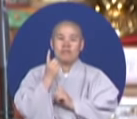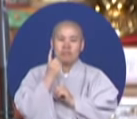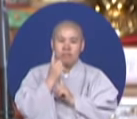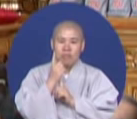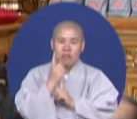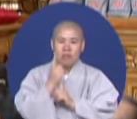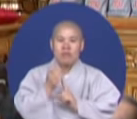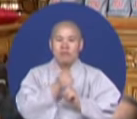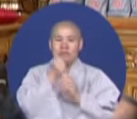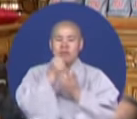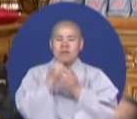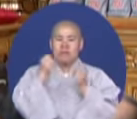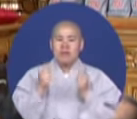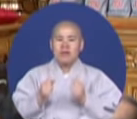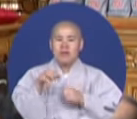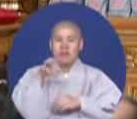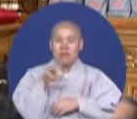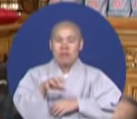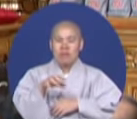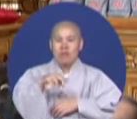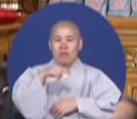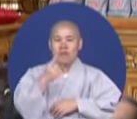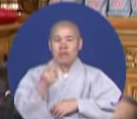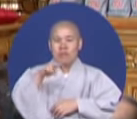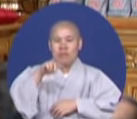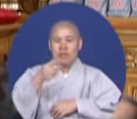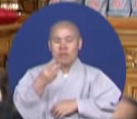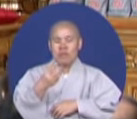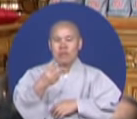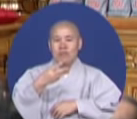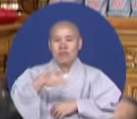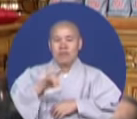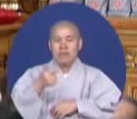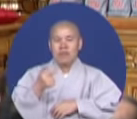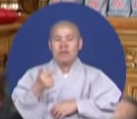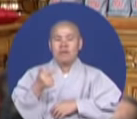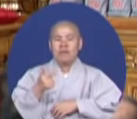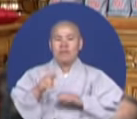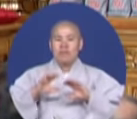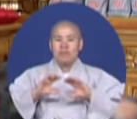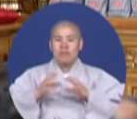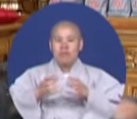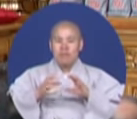계시죠? 예, 그 도설천 도량, 도설도량이 되는 거예요.